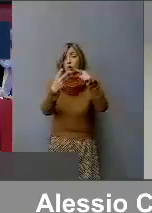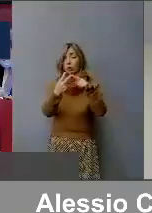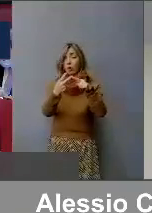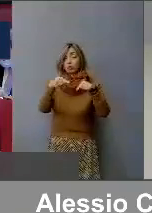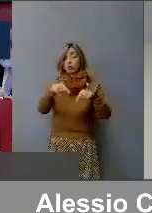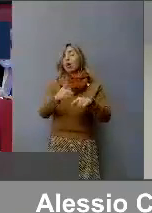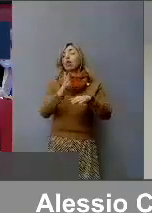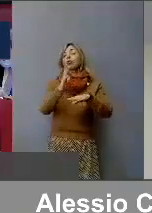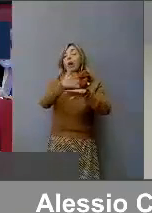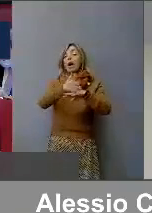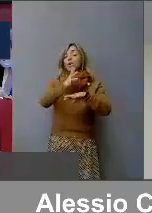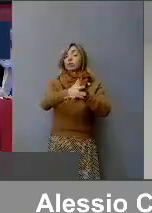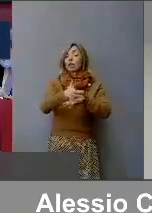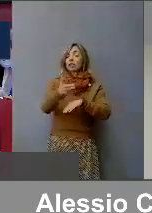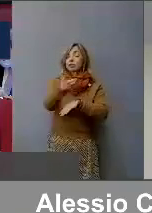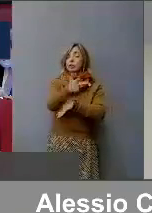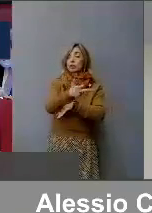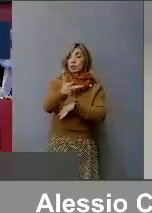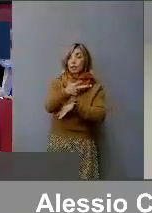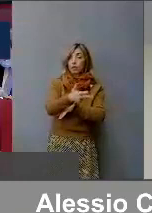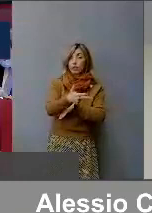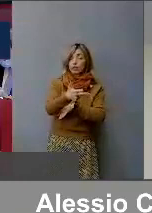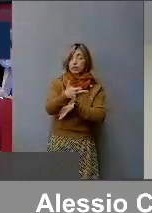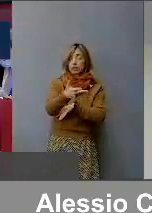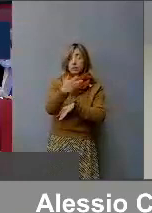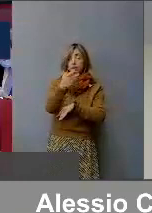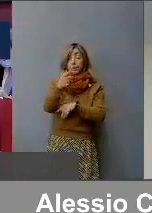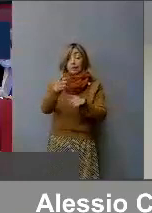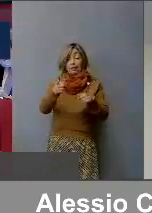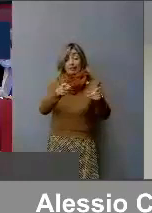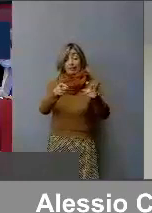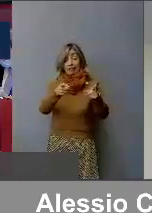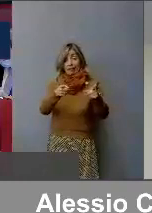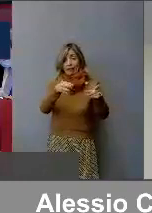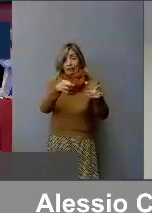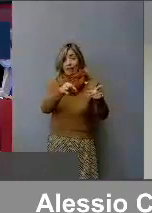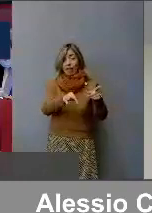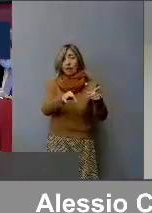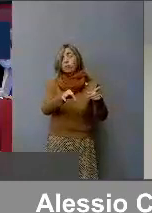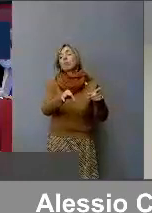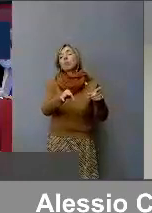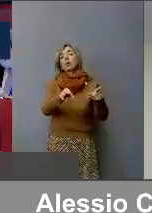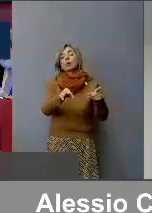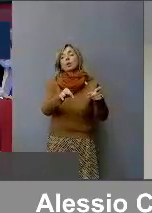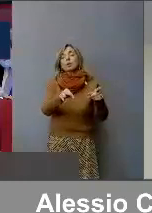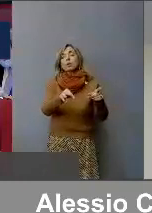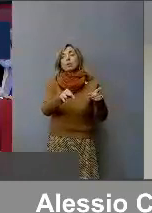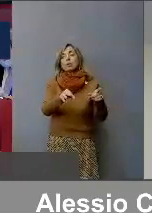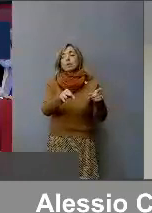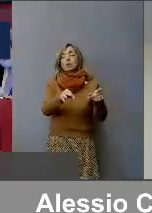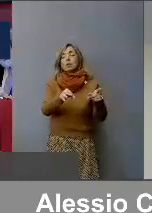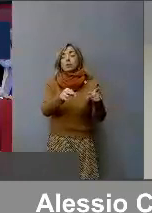un tempo specifico tende a vedere il più possibile la platea in